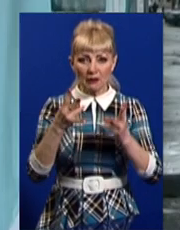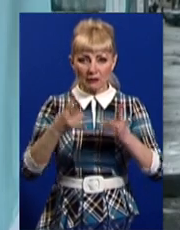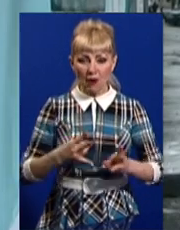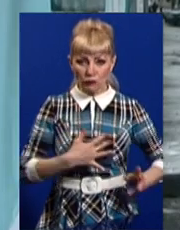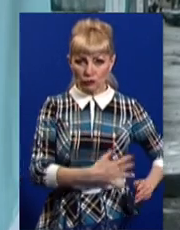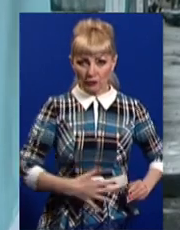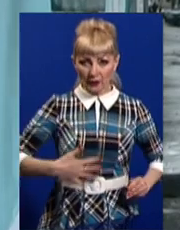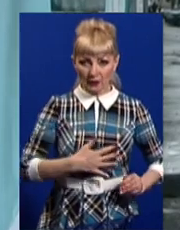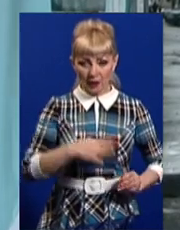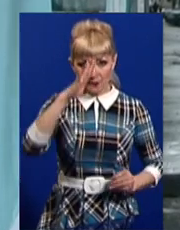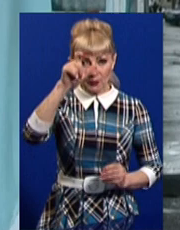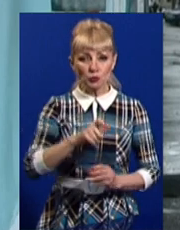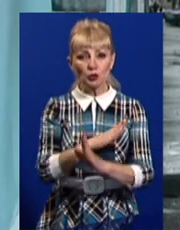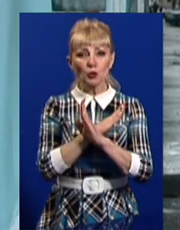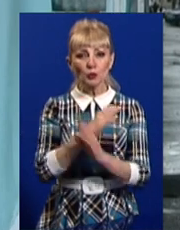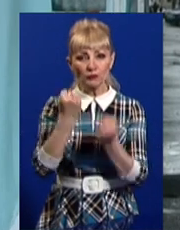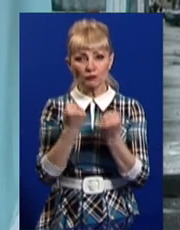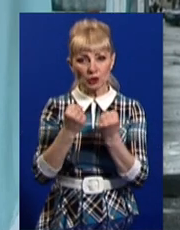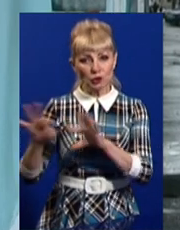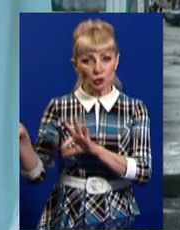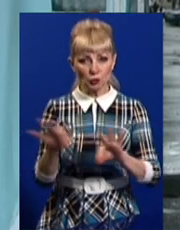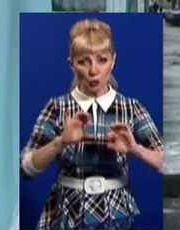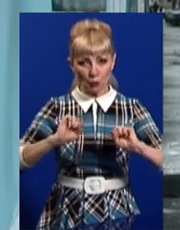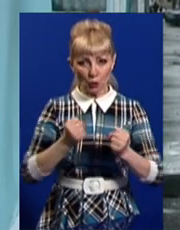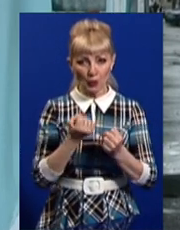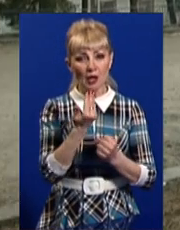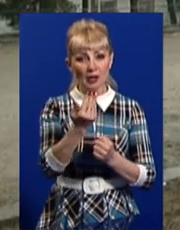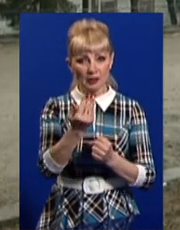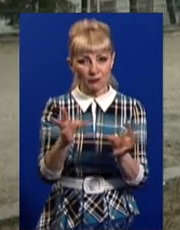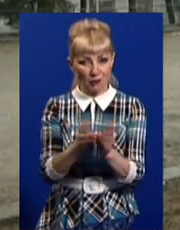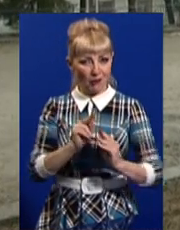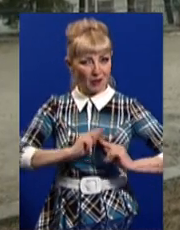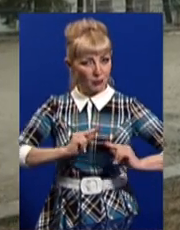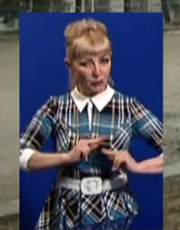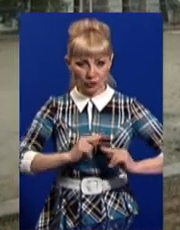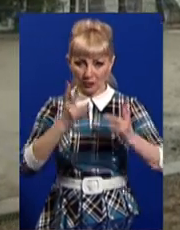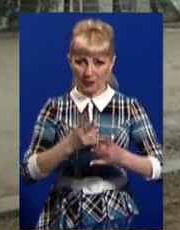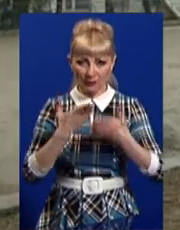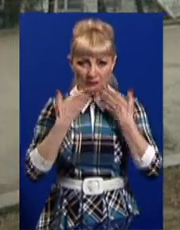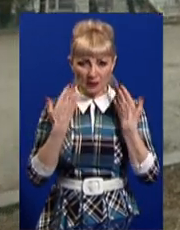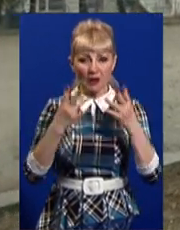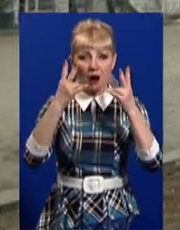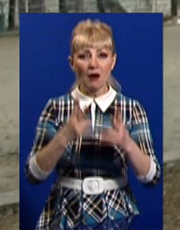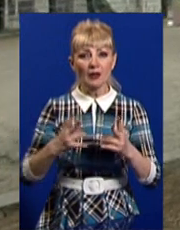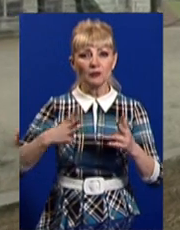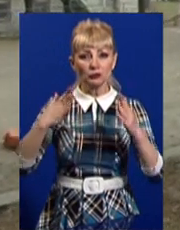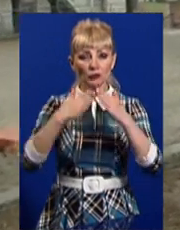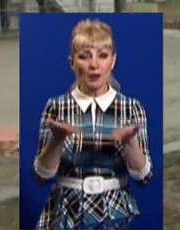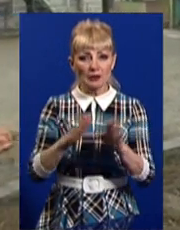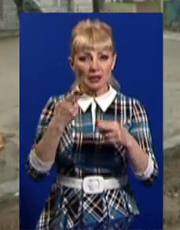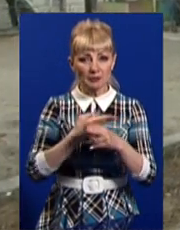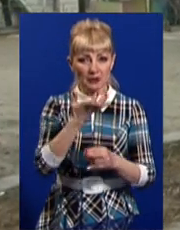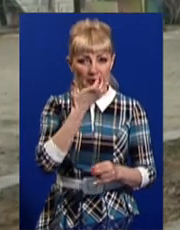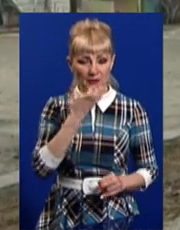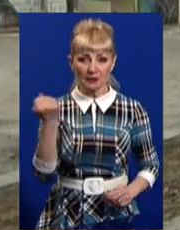живота. Чоловік помер у машині швидкої. Його напарник травм не зазнав. Через аварію навколишні будинки лишилися без тепла. У